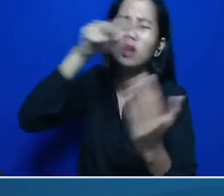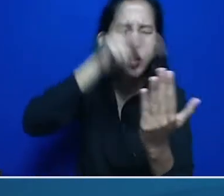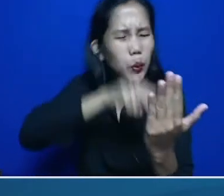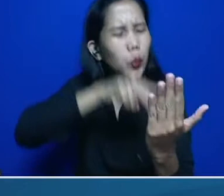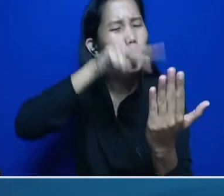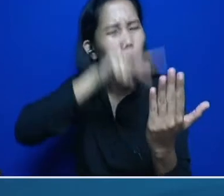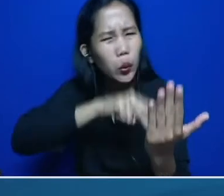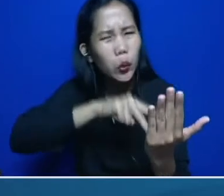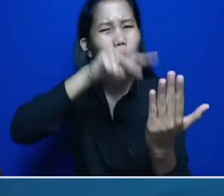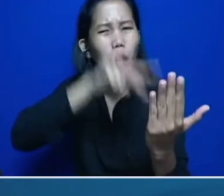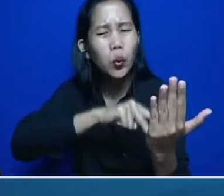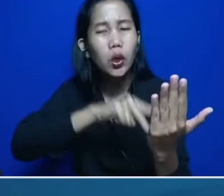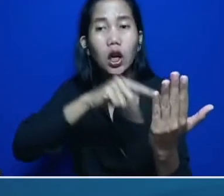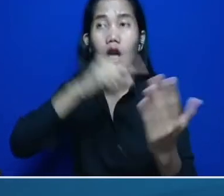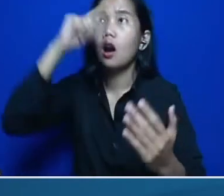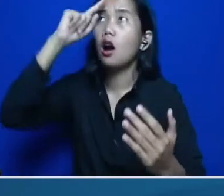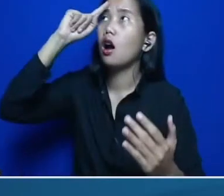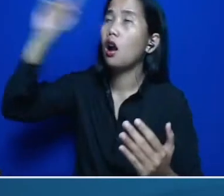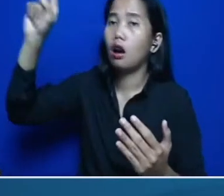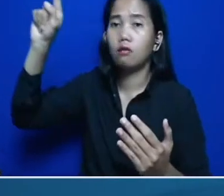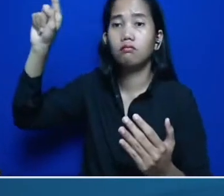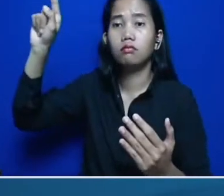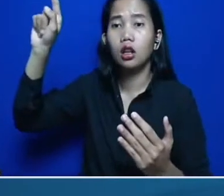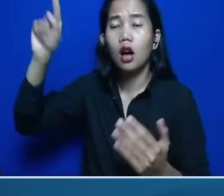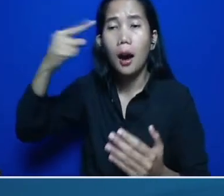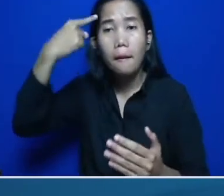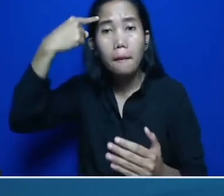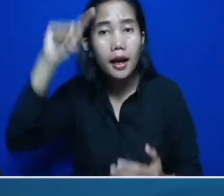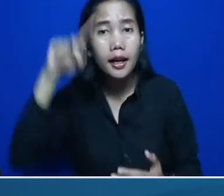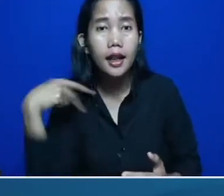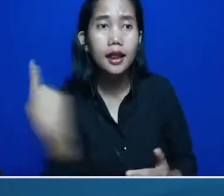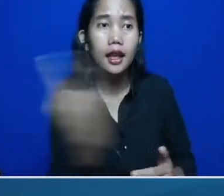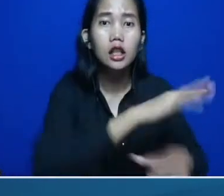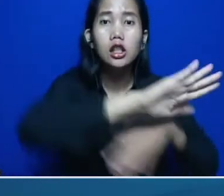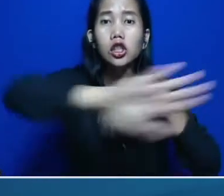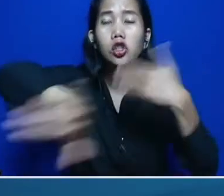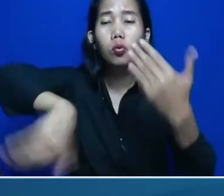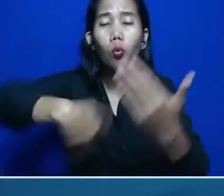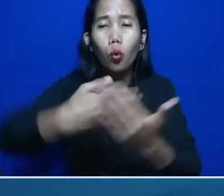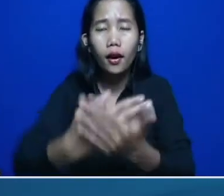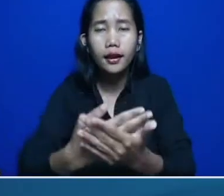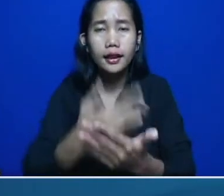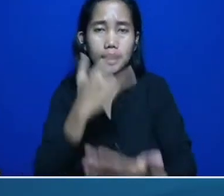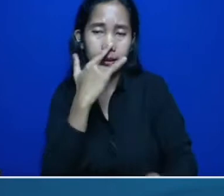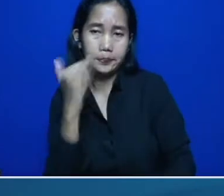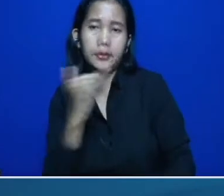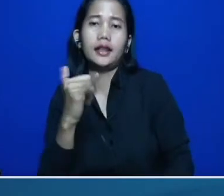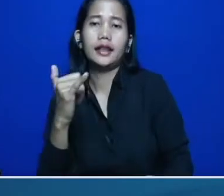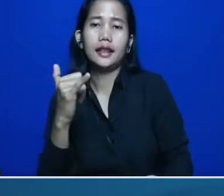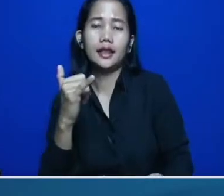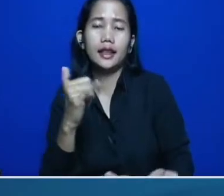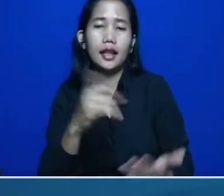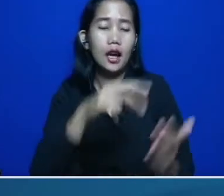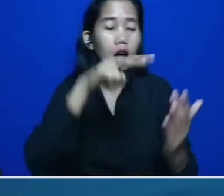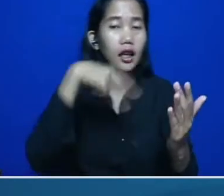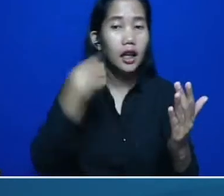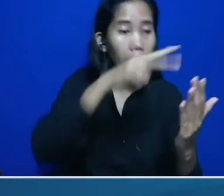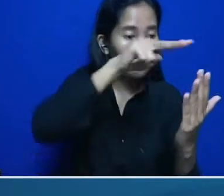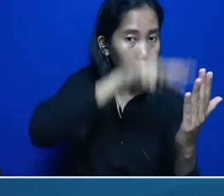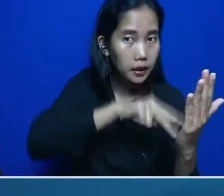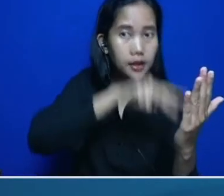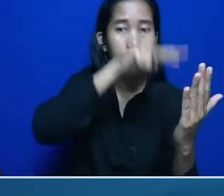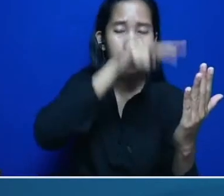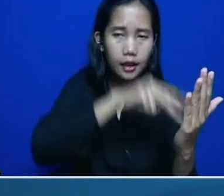semua kita baca ayatnya satu Johanes pasal 1 ayat yang kedua saudaraku